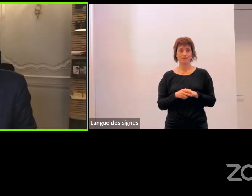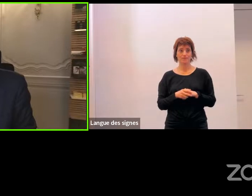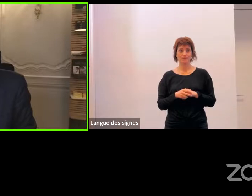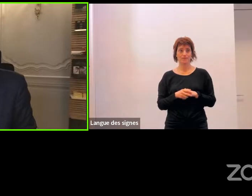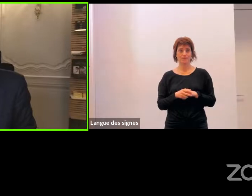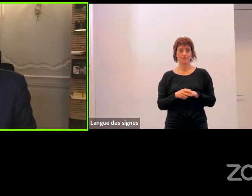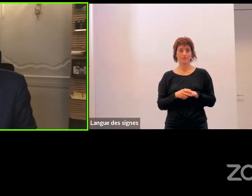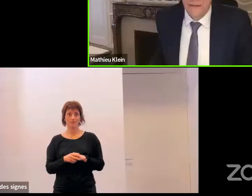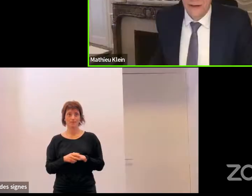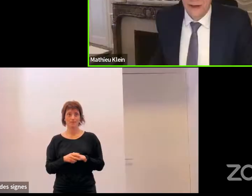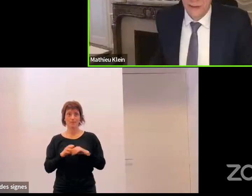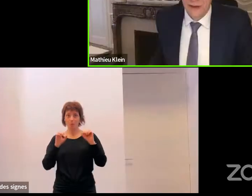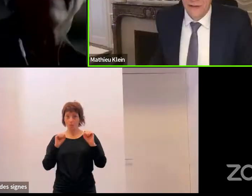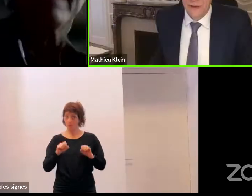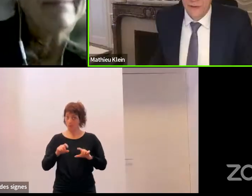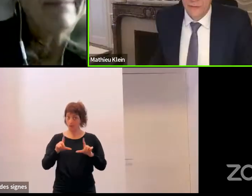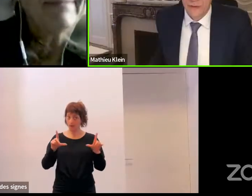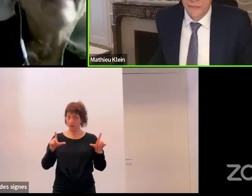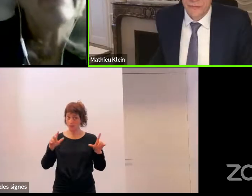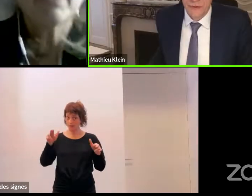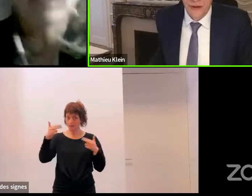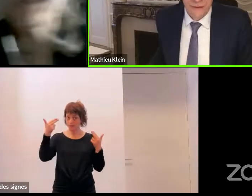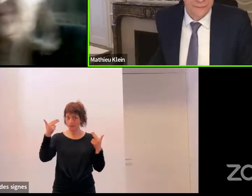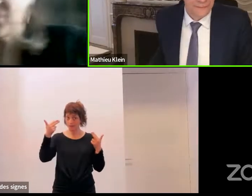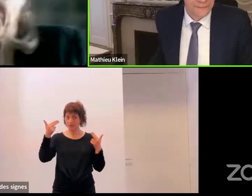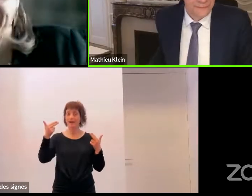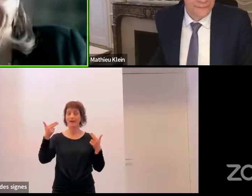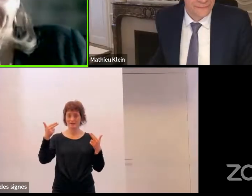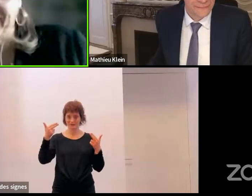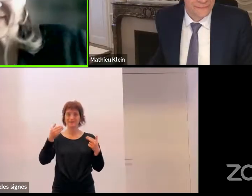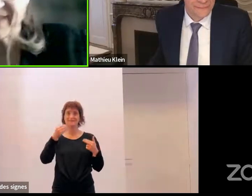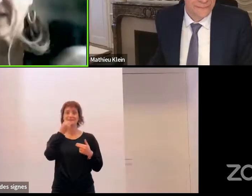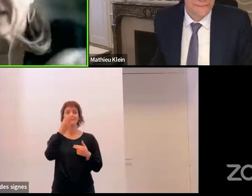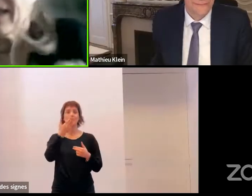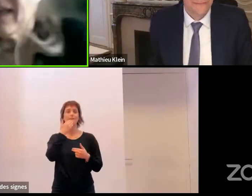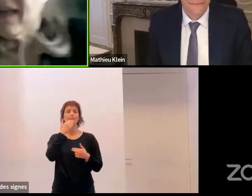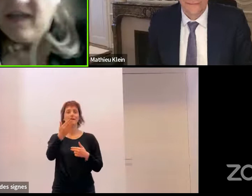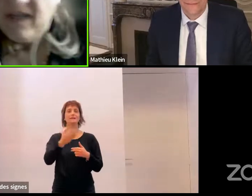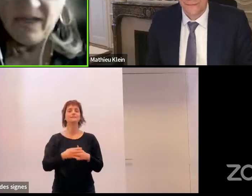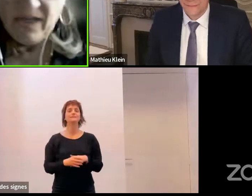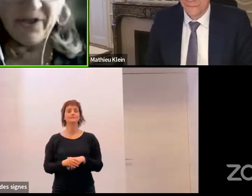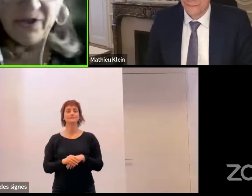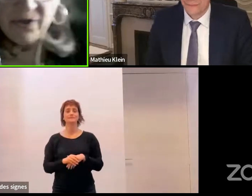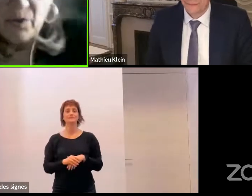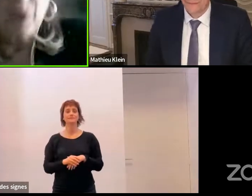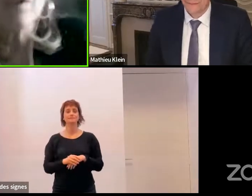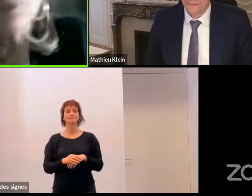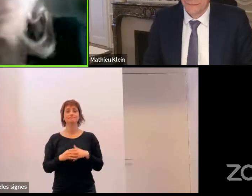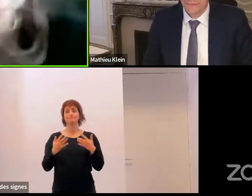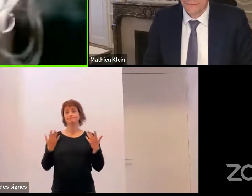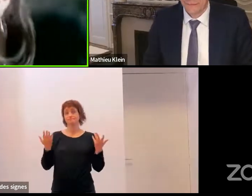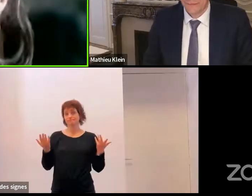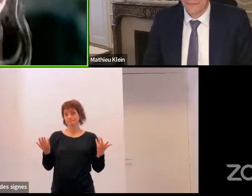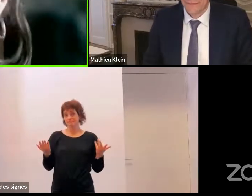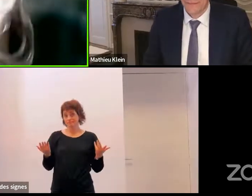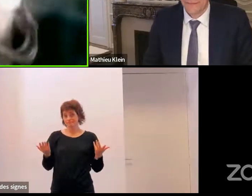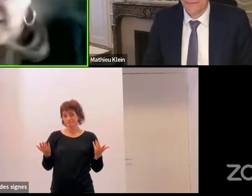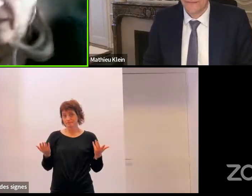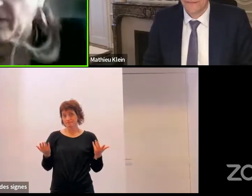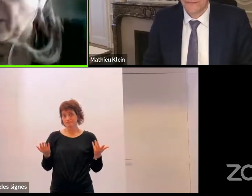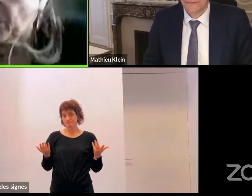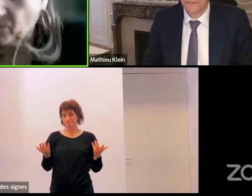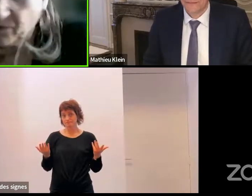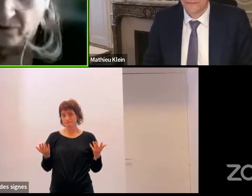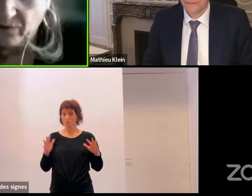Peut-on activer la caméra de Véronique Billot? Ah, yeah, voilà. C'est bon, merci. Écoutez, je pense qu'il y a eu